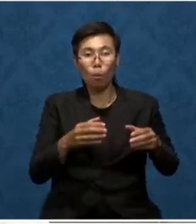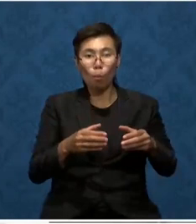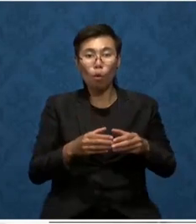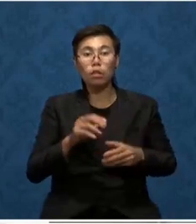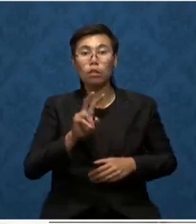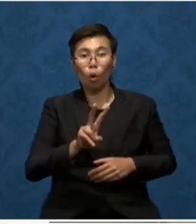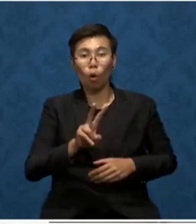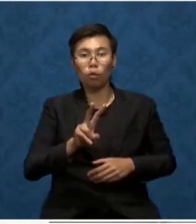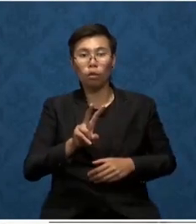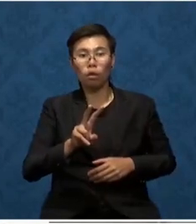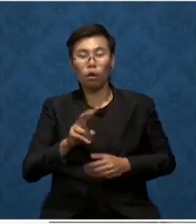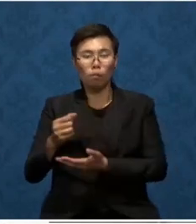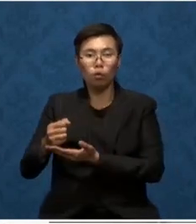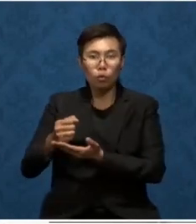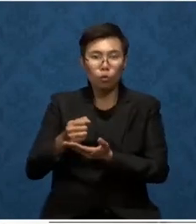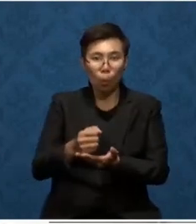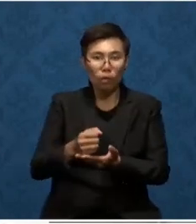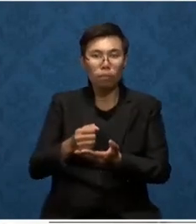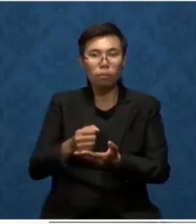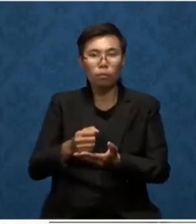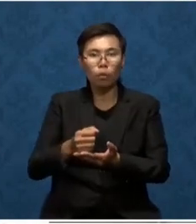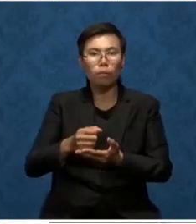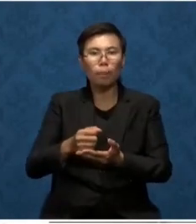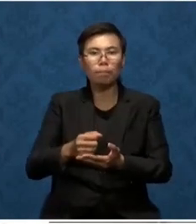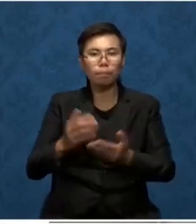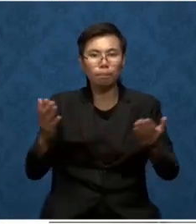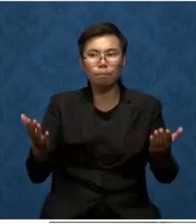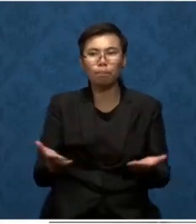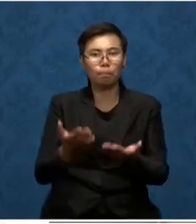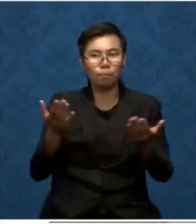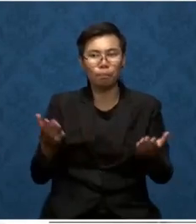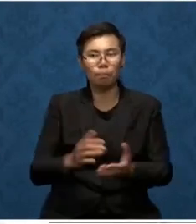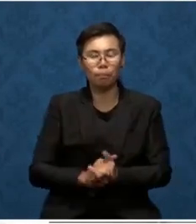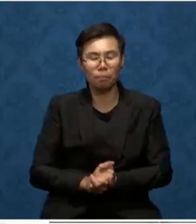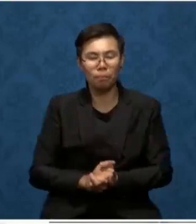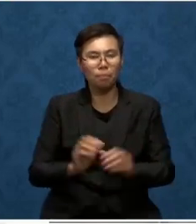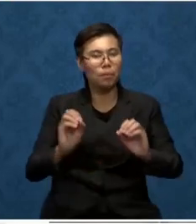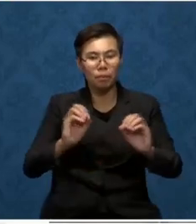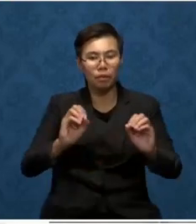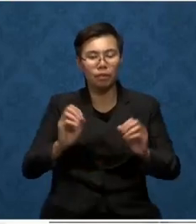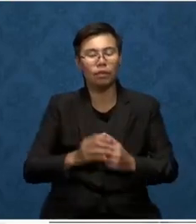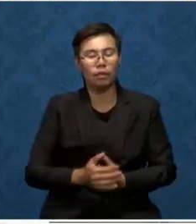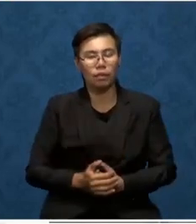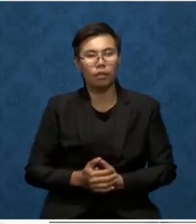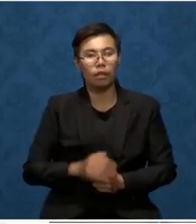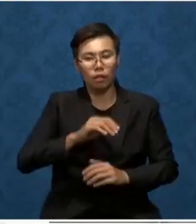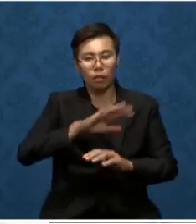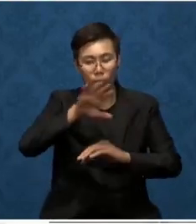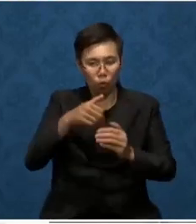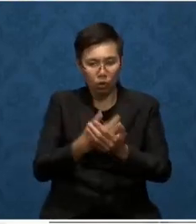อนุโลมถ้าท่านประธานได้โปรดพิจารณาในข้อบังคับทั้งหมดทั้ง 13หมวด